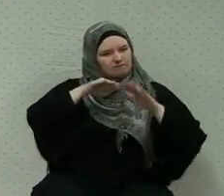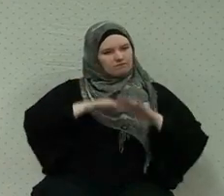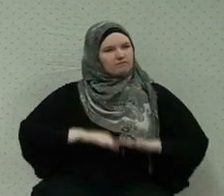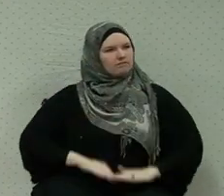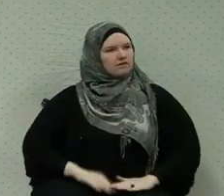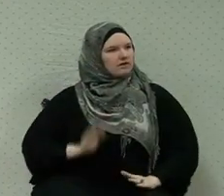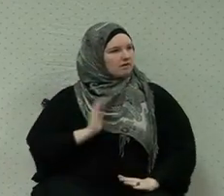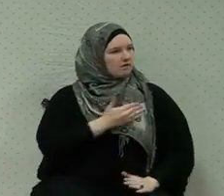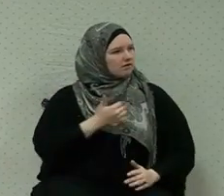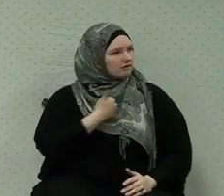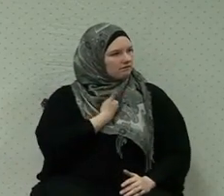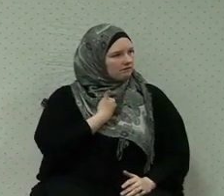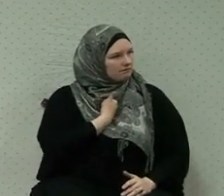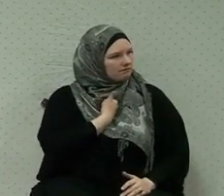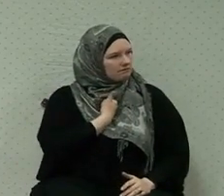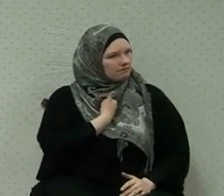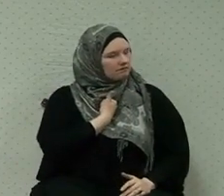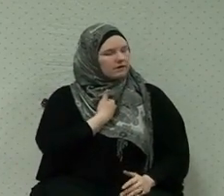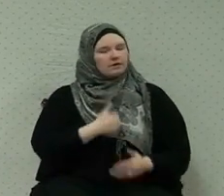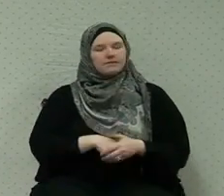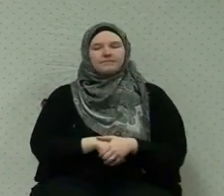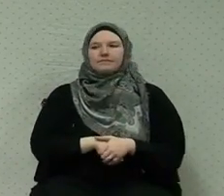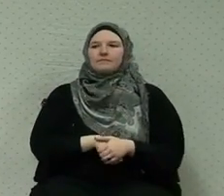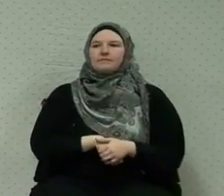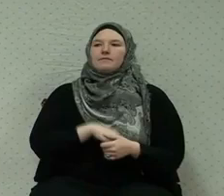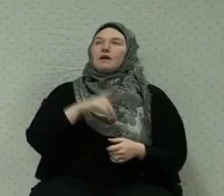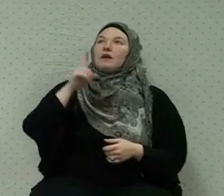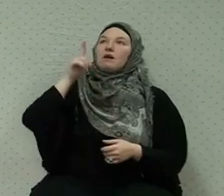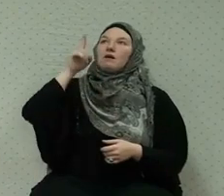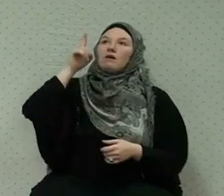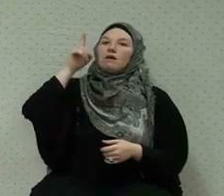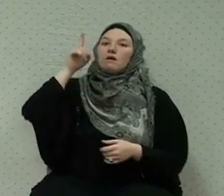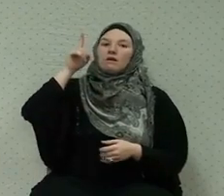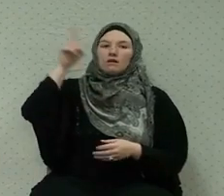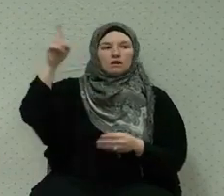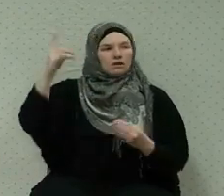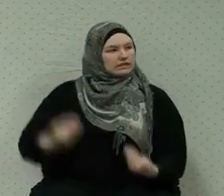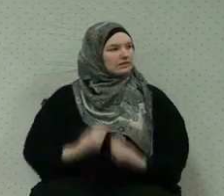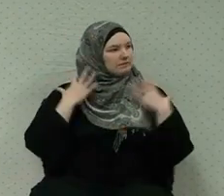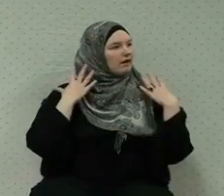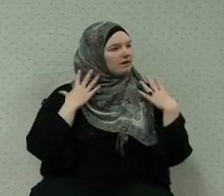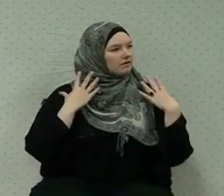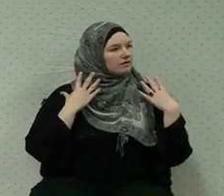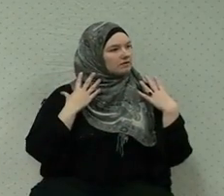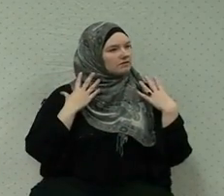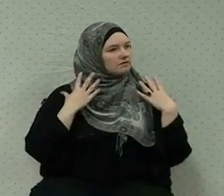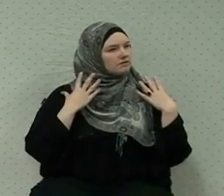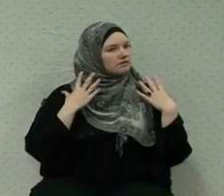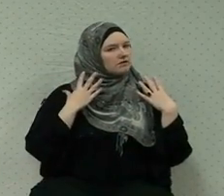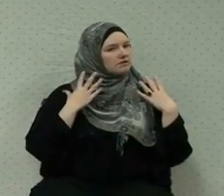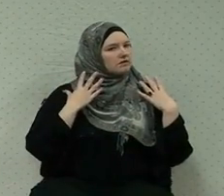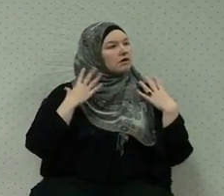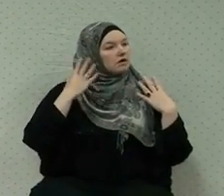فَأَلْهَمَهَا فُجُورَهَا وَتَقْوَاهَا, and he inspired it with its inclinations towards